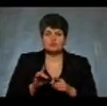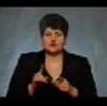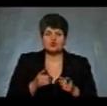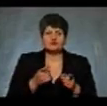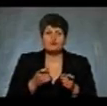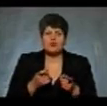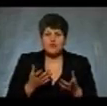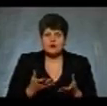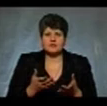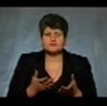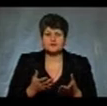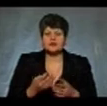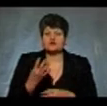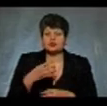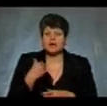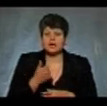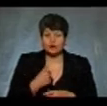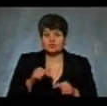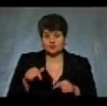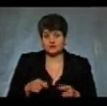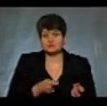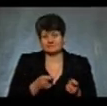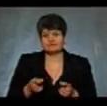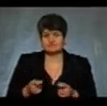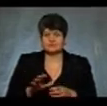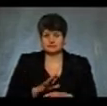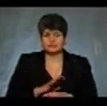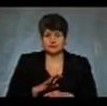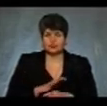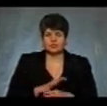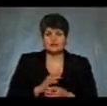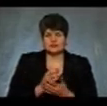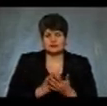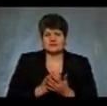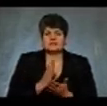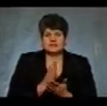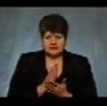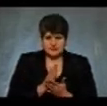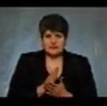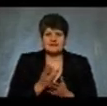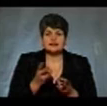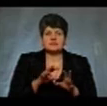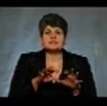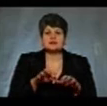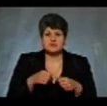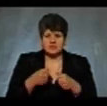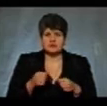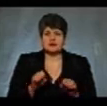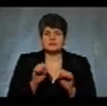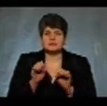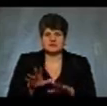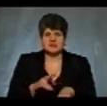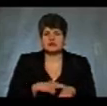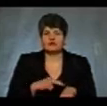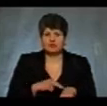зброя за тих 4 роки все-таки сюди проникала, і боєприпаси вона є, її треба вилучати, її треба здавати в